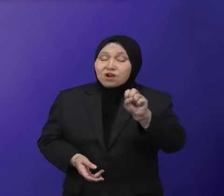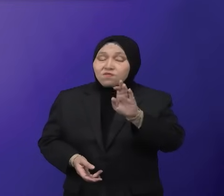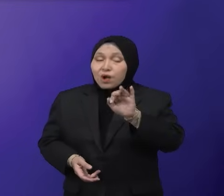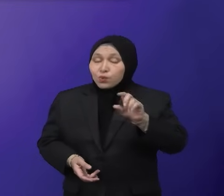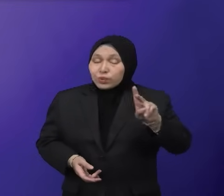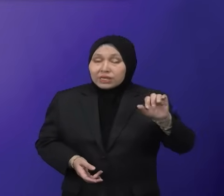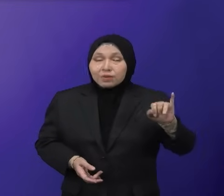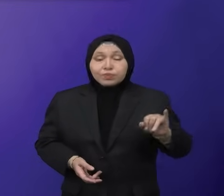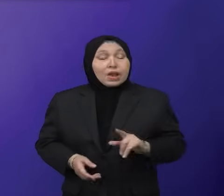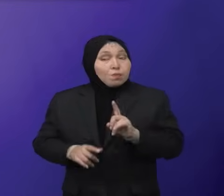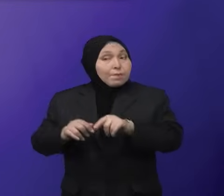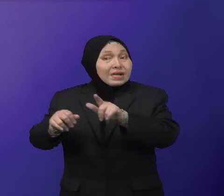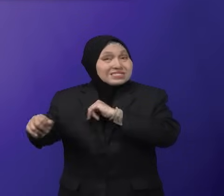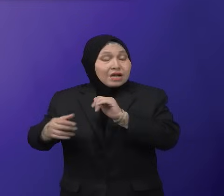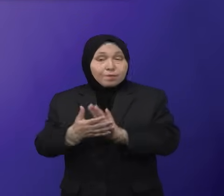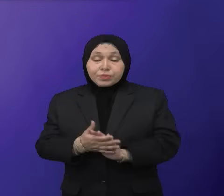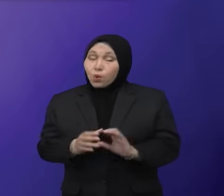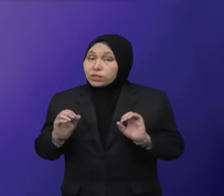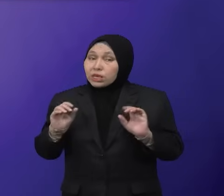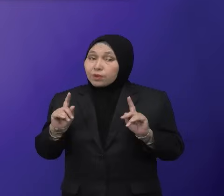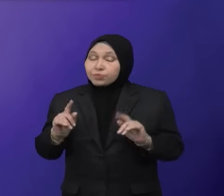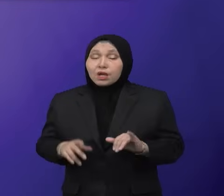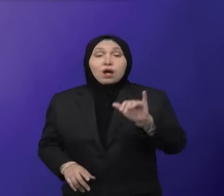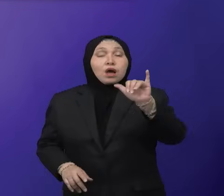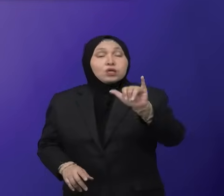dengan. Okey.